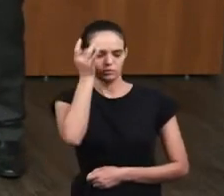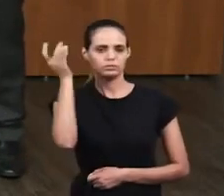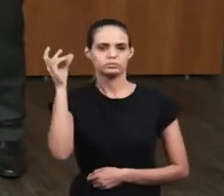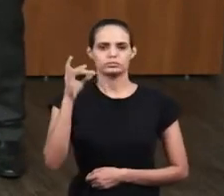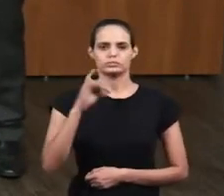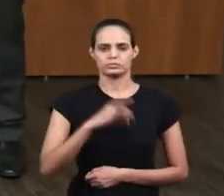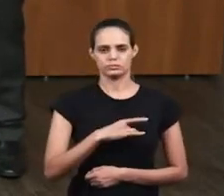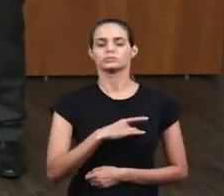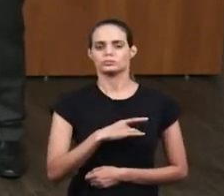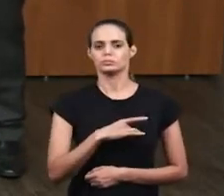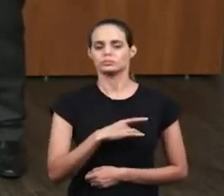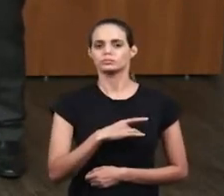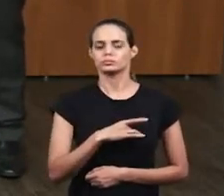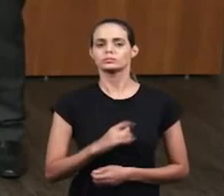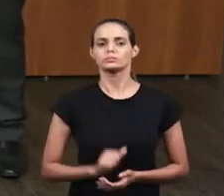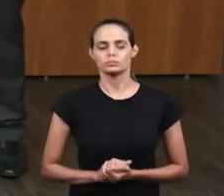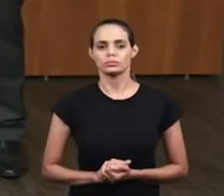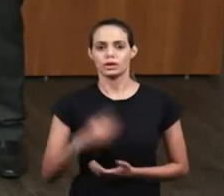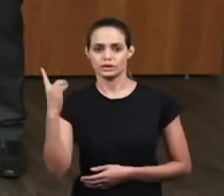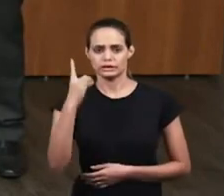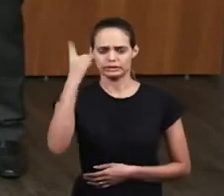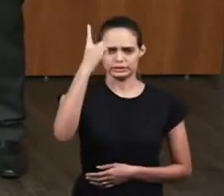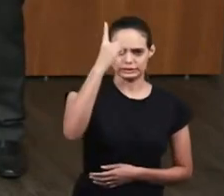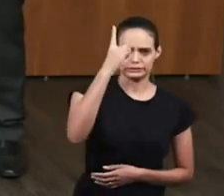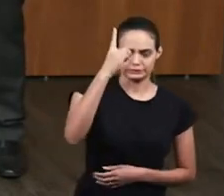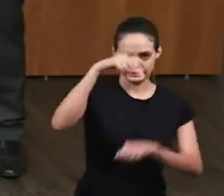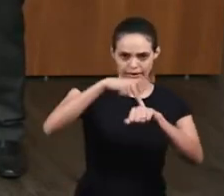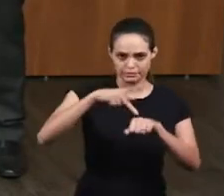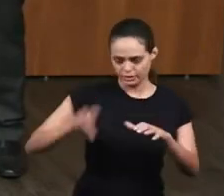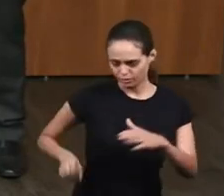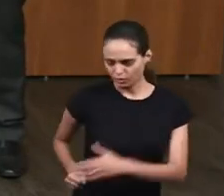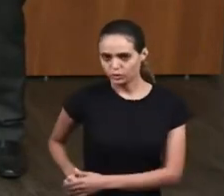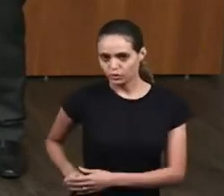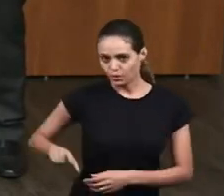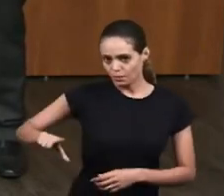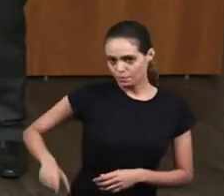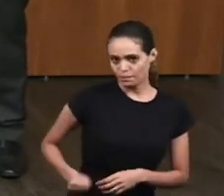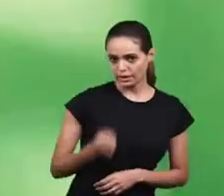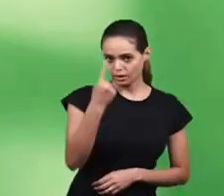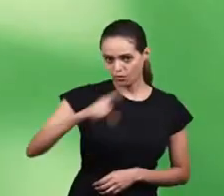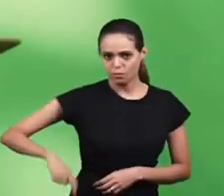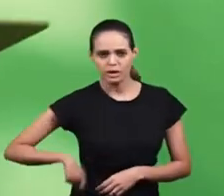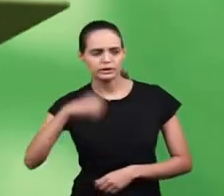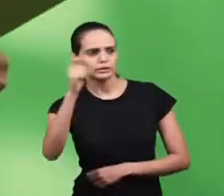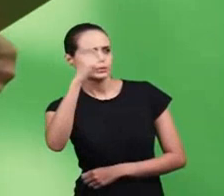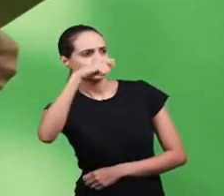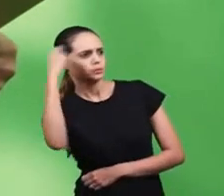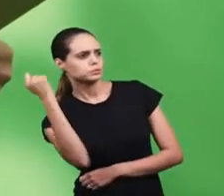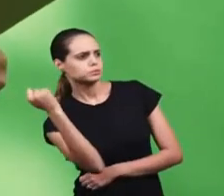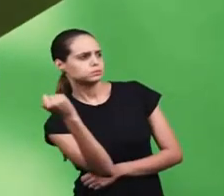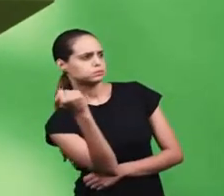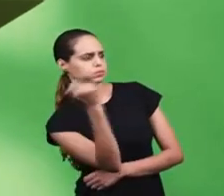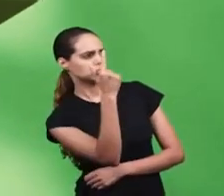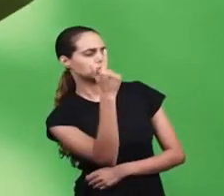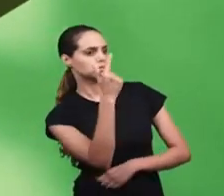das voll vom Heiligen Geist ist. David verwendet seine Steinschleuder und tötet den Riesen Goliath.